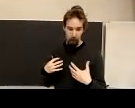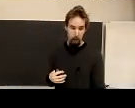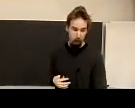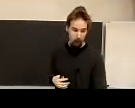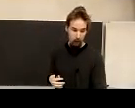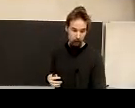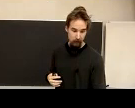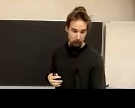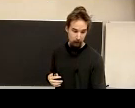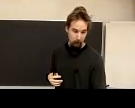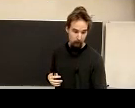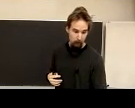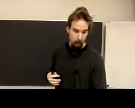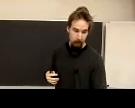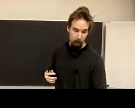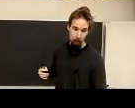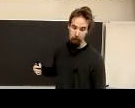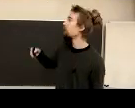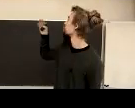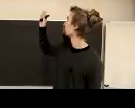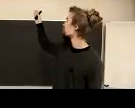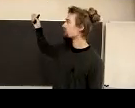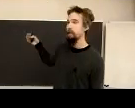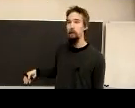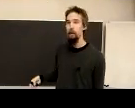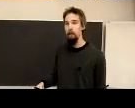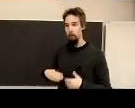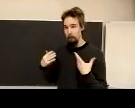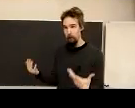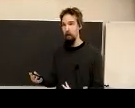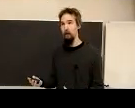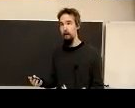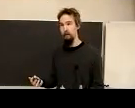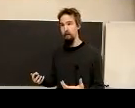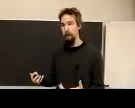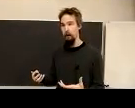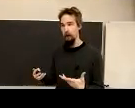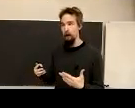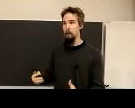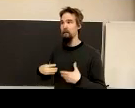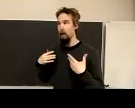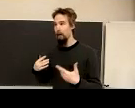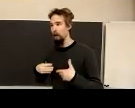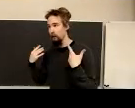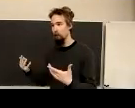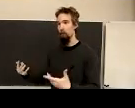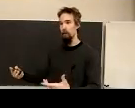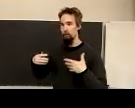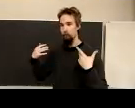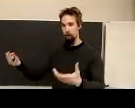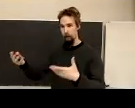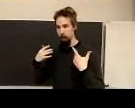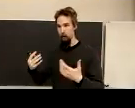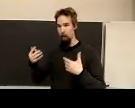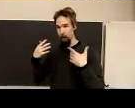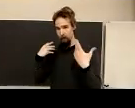tosi käpertyneenä itseemme. Sitten on tämmöisiä egocentrisiä tiloja, varmaan valtaosa arkisista tiloista, missä ainakin isoksi